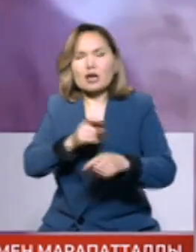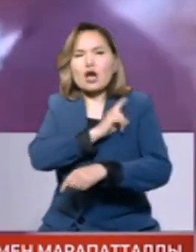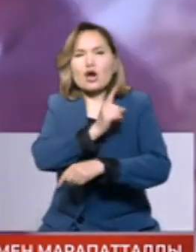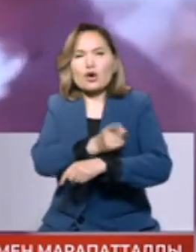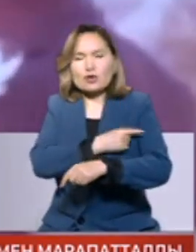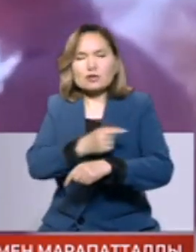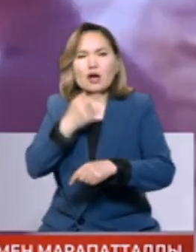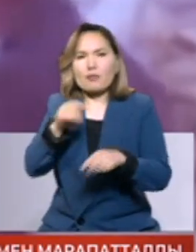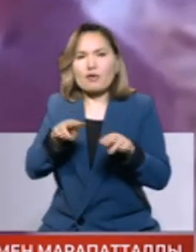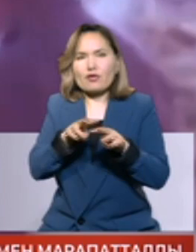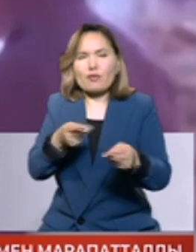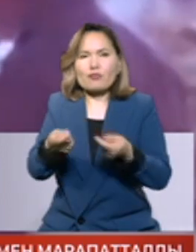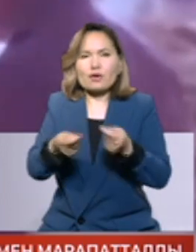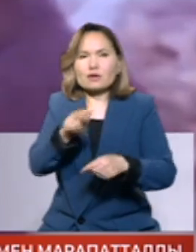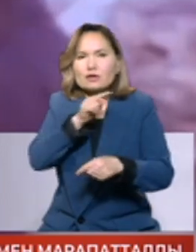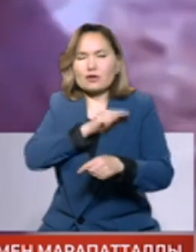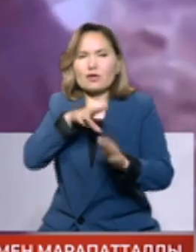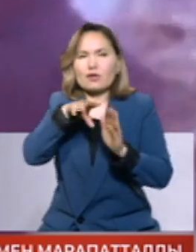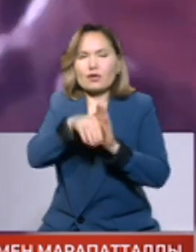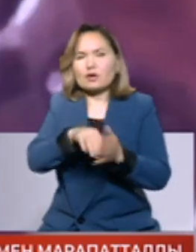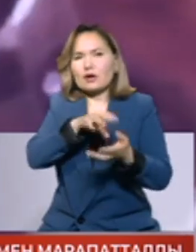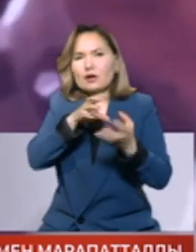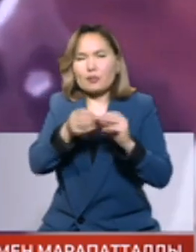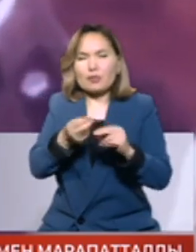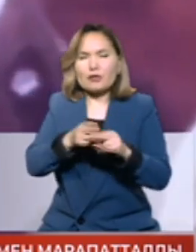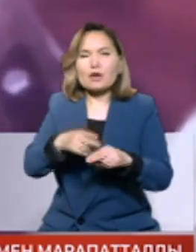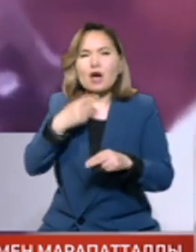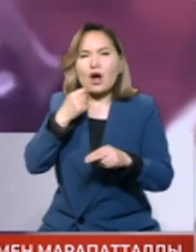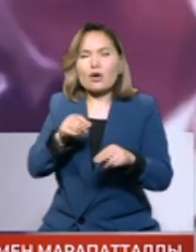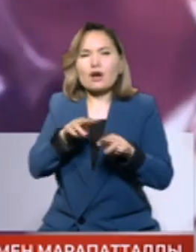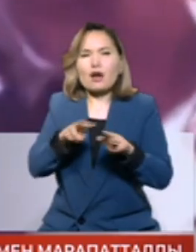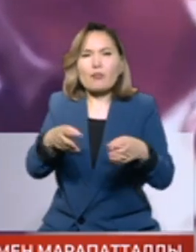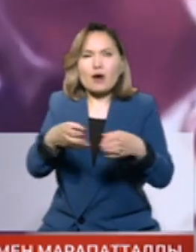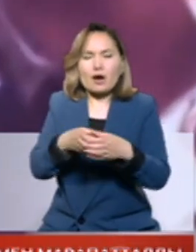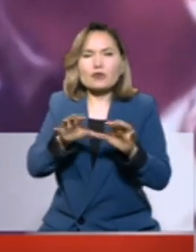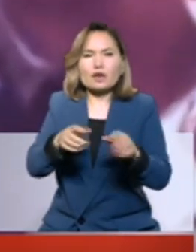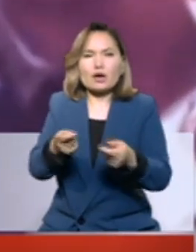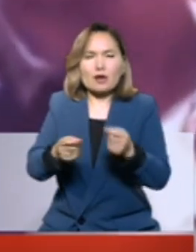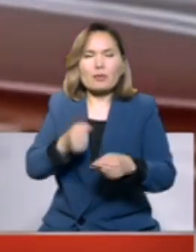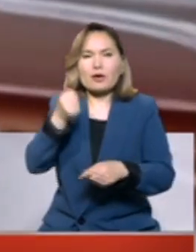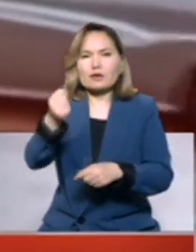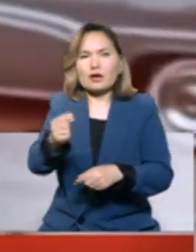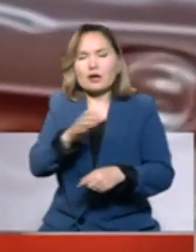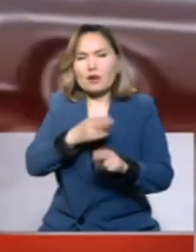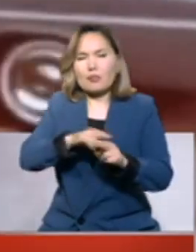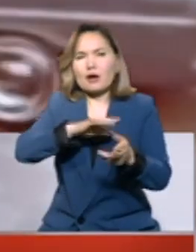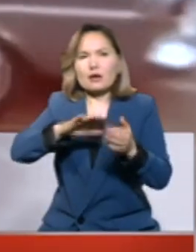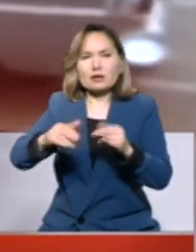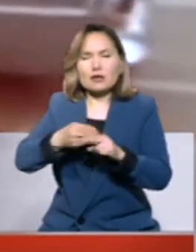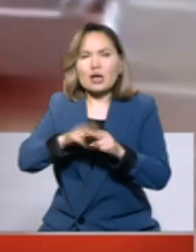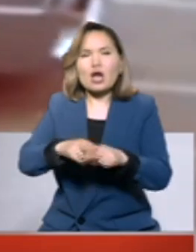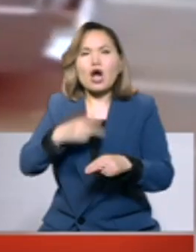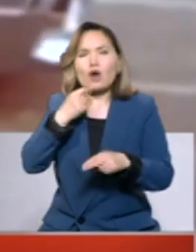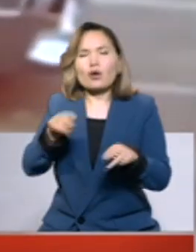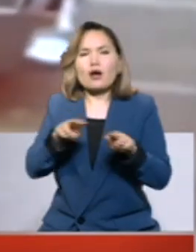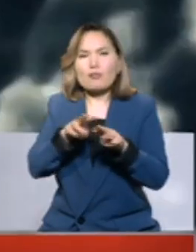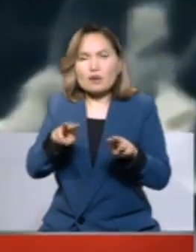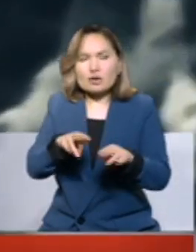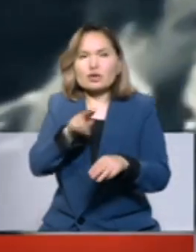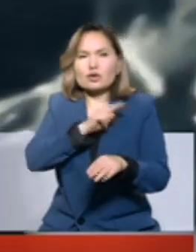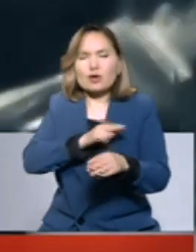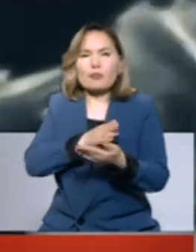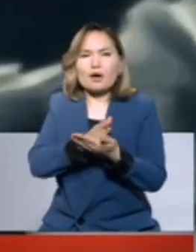кандидат Сағадат Нұрмағамбетов болды. Сөйтіп қорғаныс комитетінің төрағасы болып тағайындалды. Кейінірек қорғаныс министрі